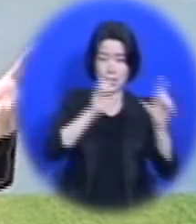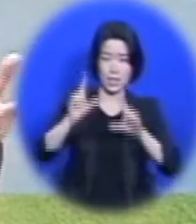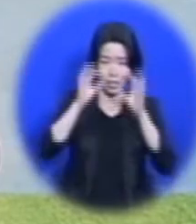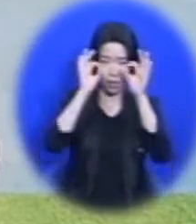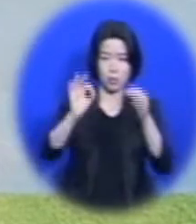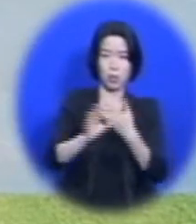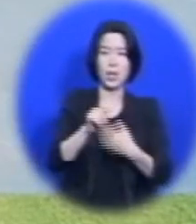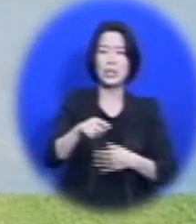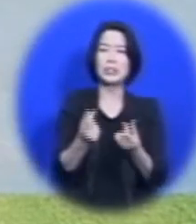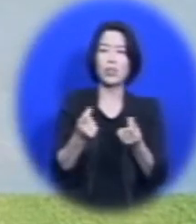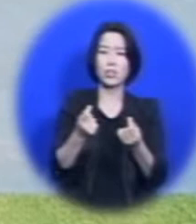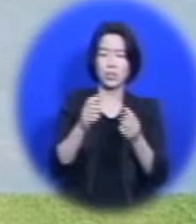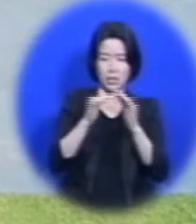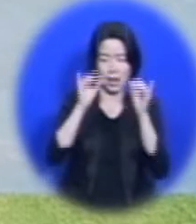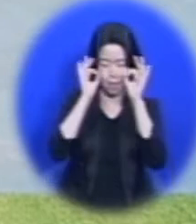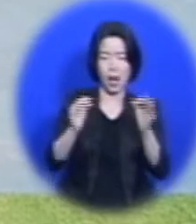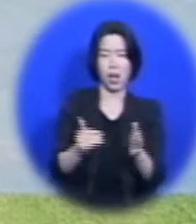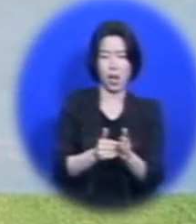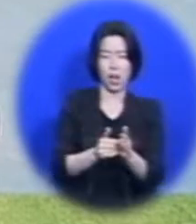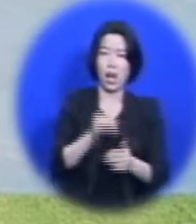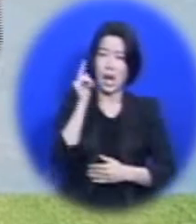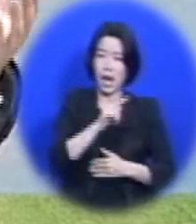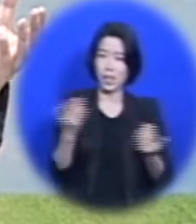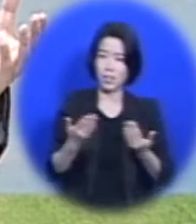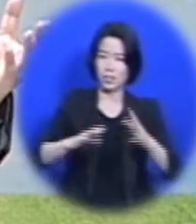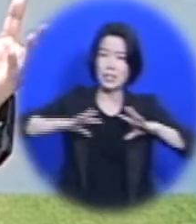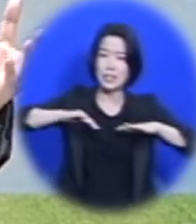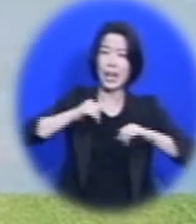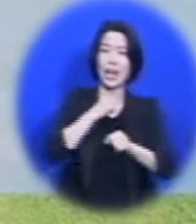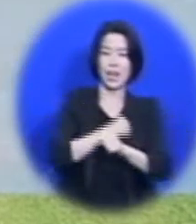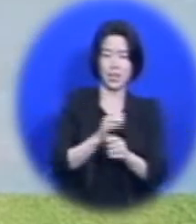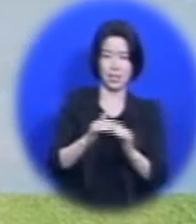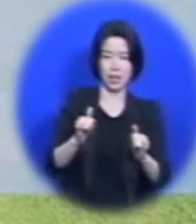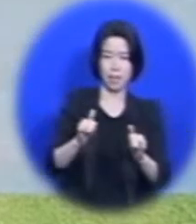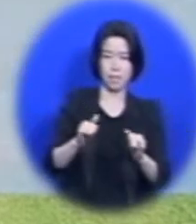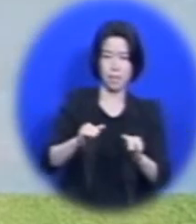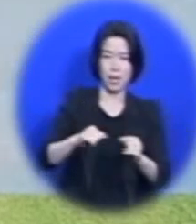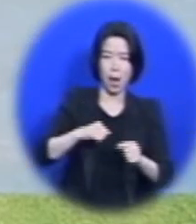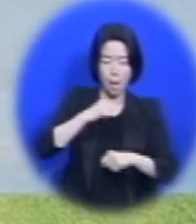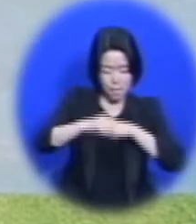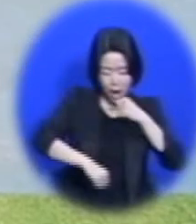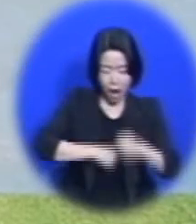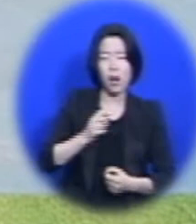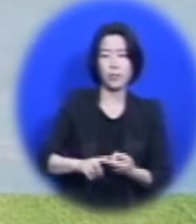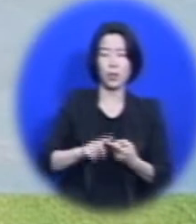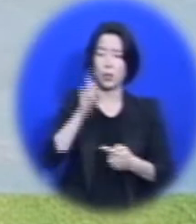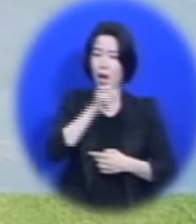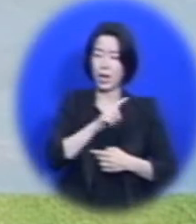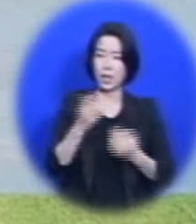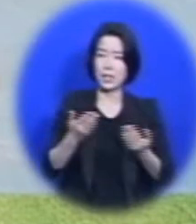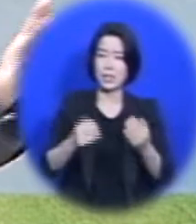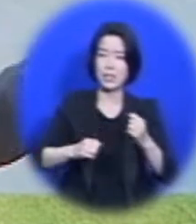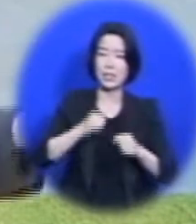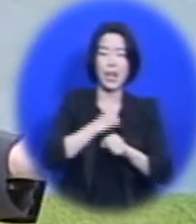그런 사람을 보잖아요. 악한 일을 자랑하는 사람, 마음 놓고 악한 일을 저지르는 사람, 이런